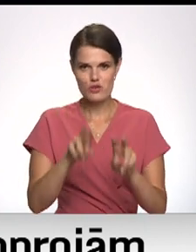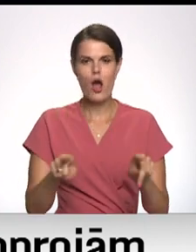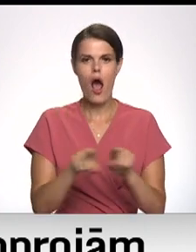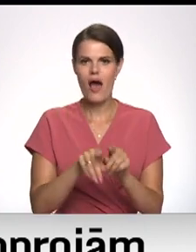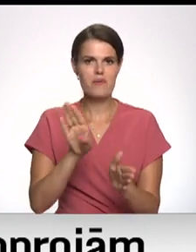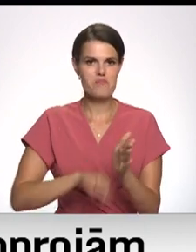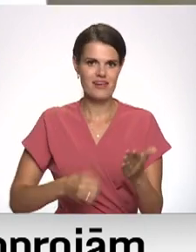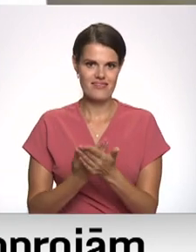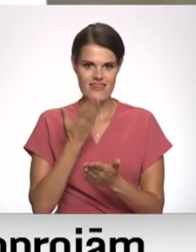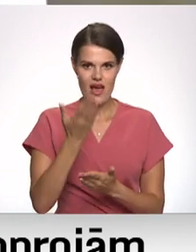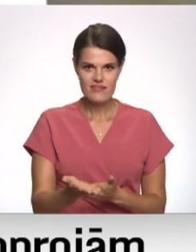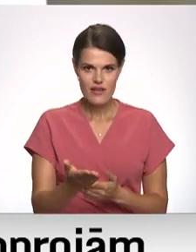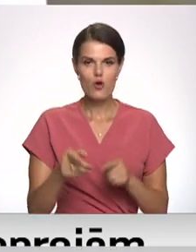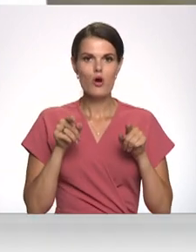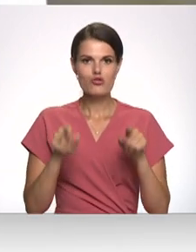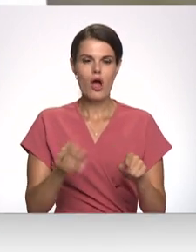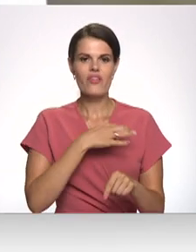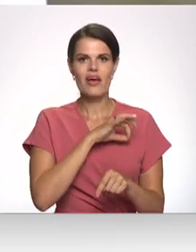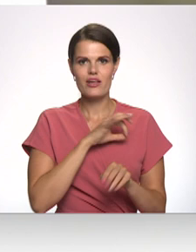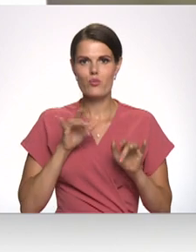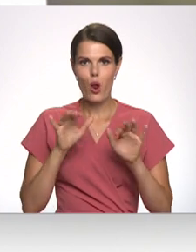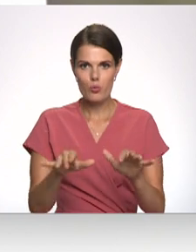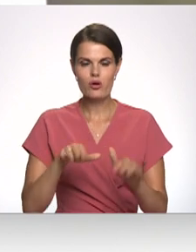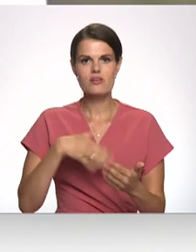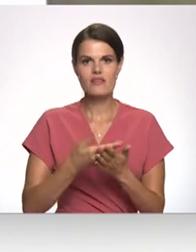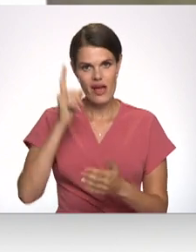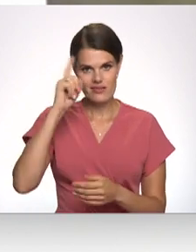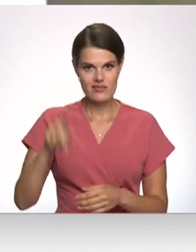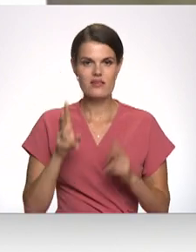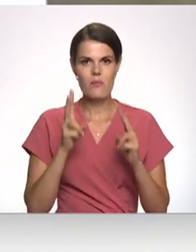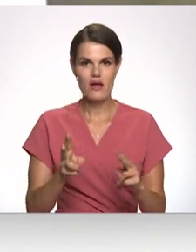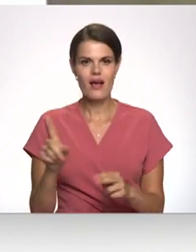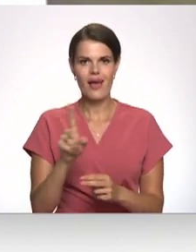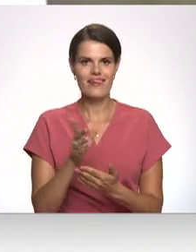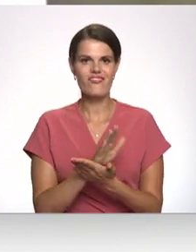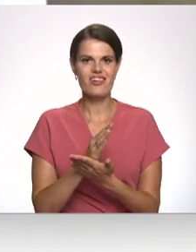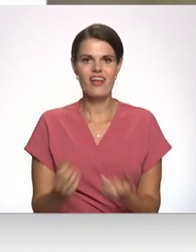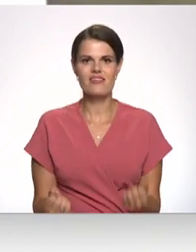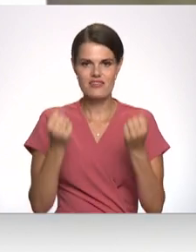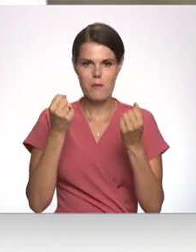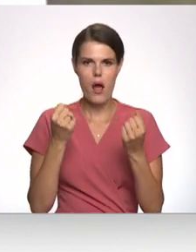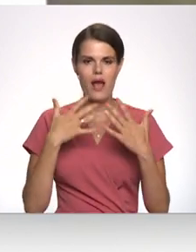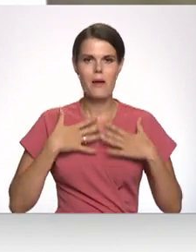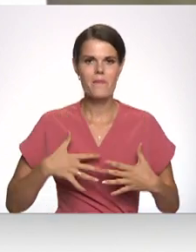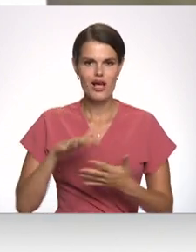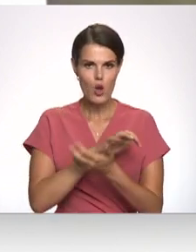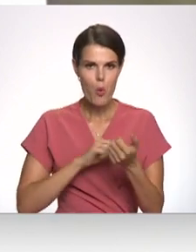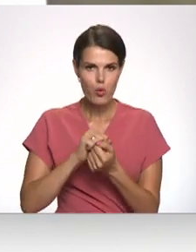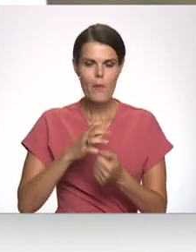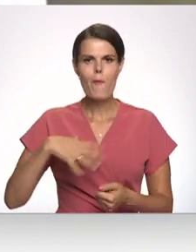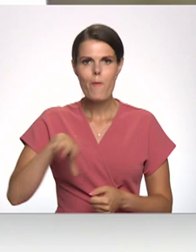bez iesnieguma. Būtībā šādu kriminālu procesu jums ir zināms, ka ir nodarīta vidē smaga miesas bojājuma. Mēs